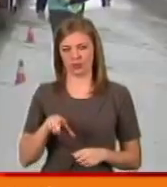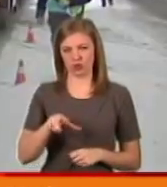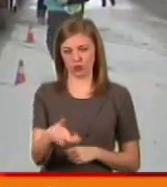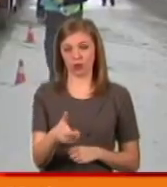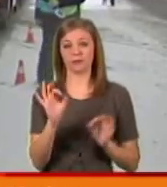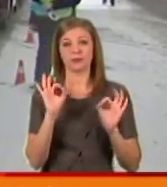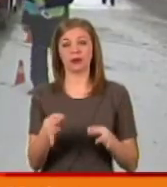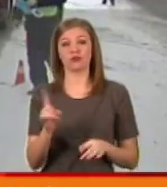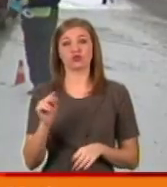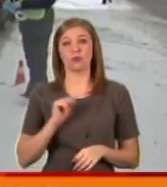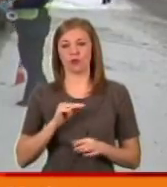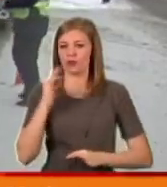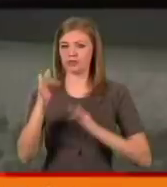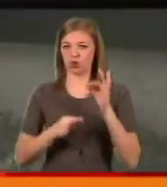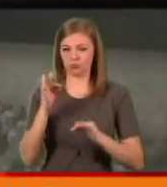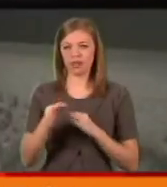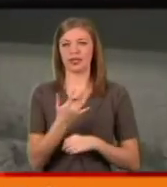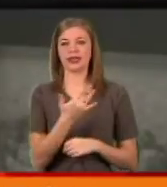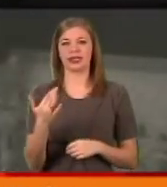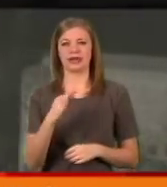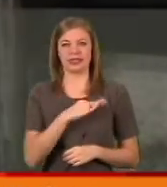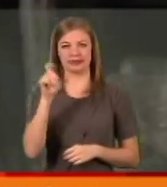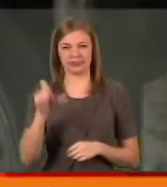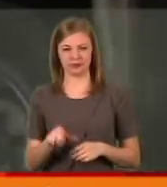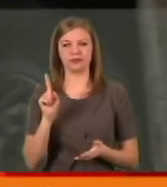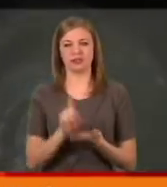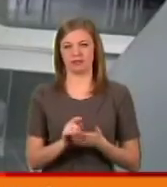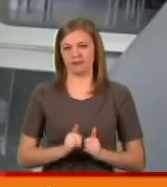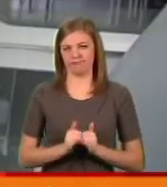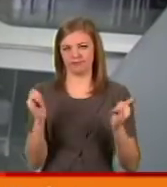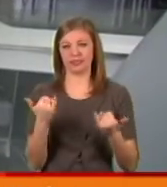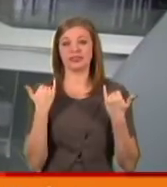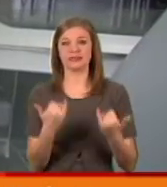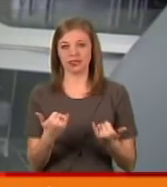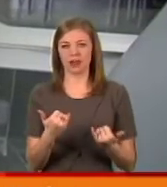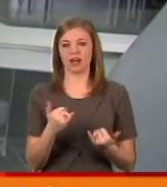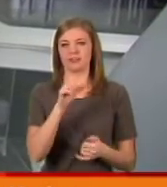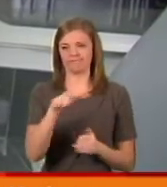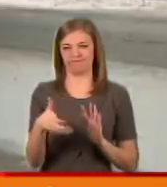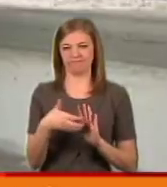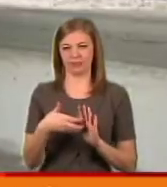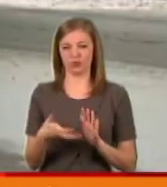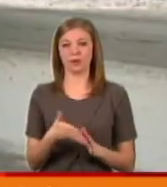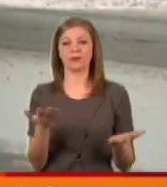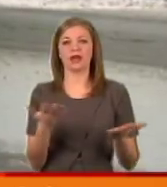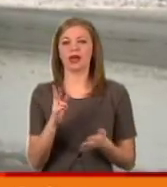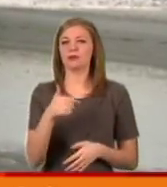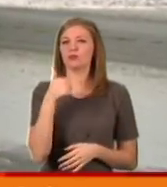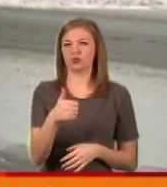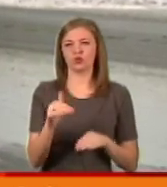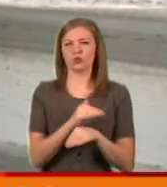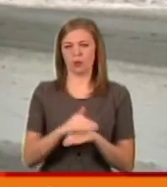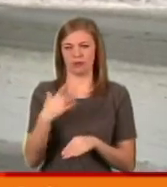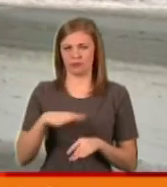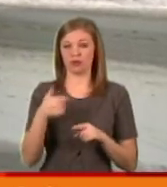дороги. Щоправда, аби працювали цілодобово, кількість інспекторів потрібно збільшувати. Нині штату бракує. Якими б добрими не були